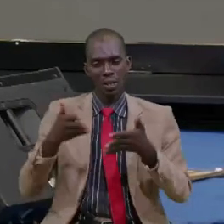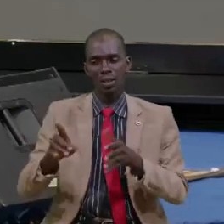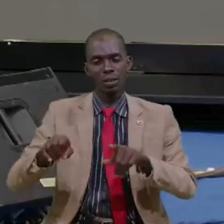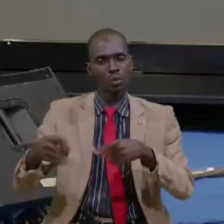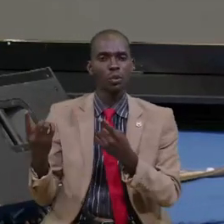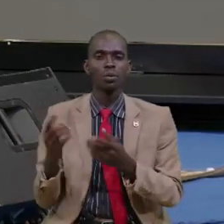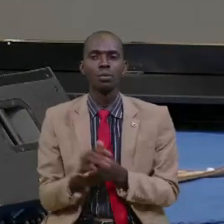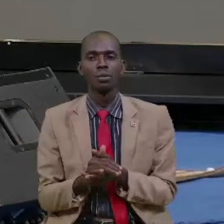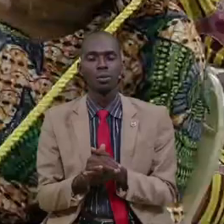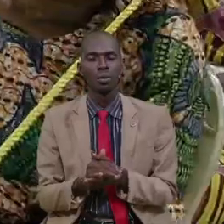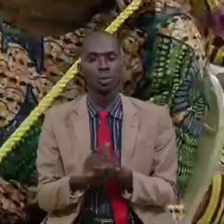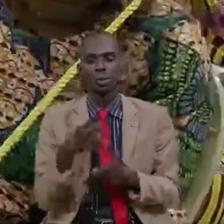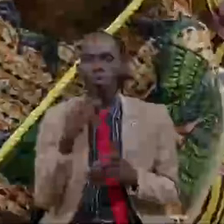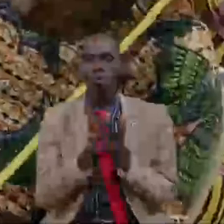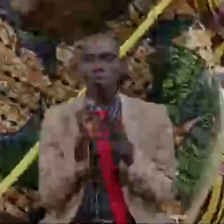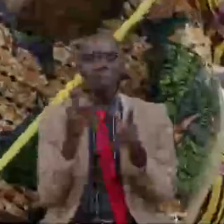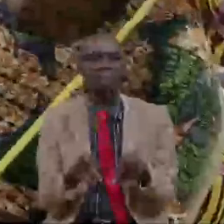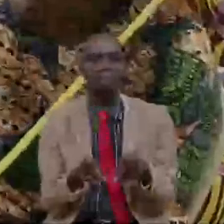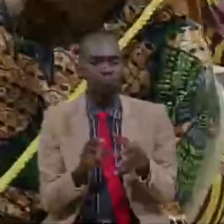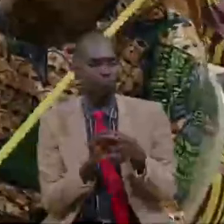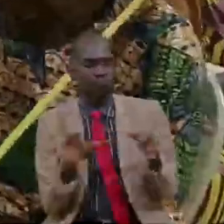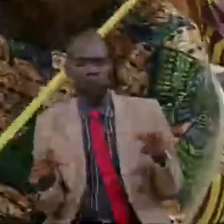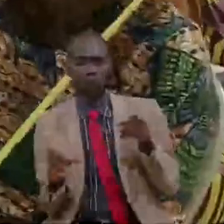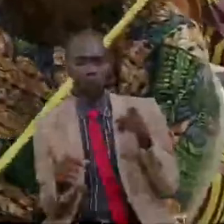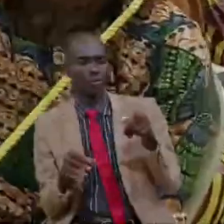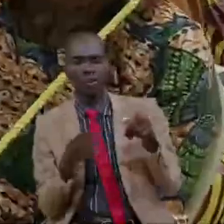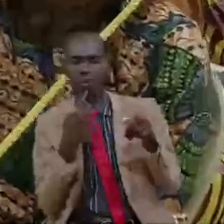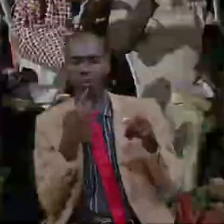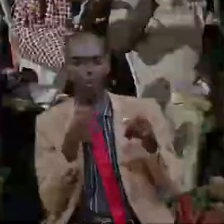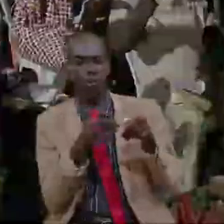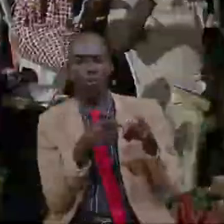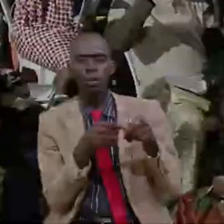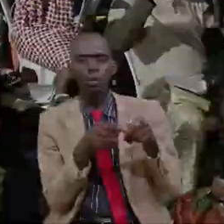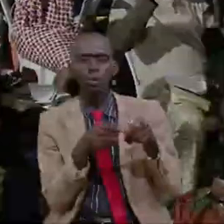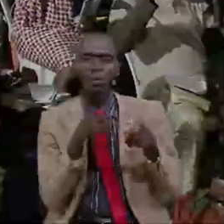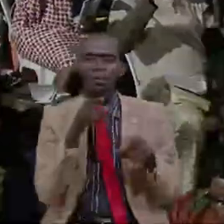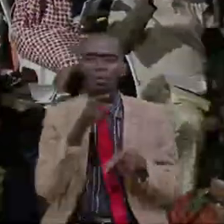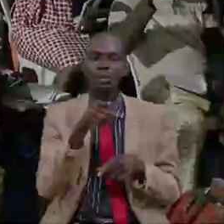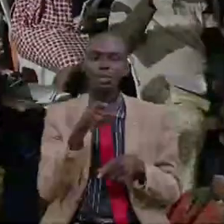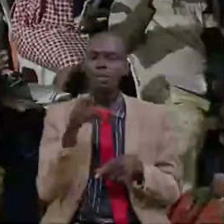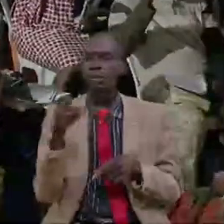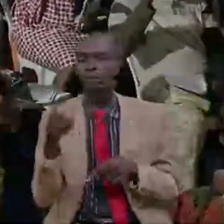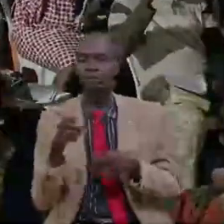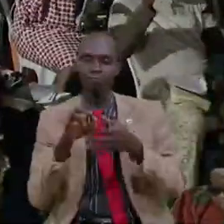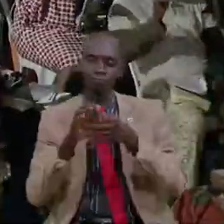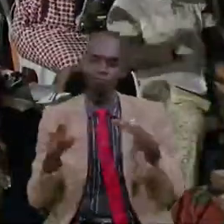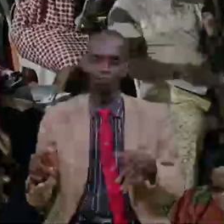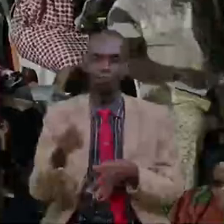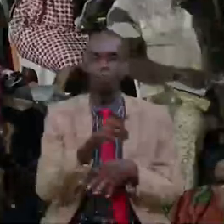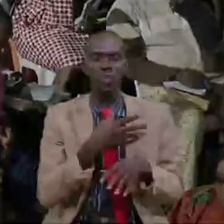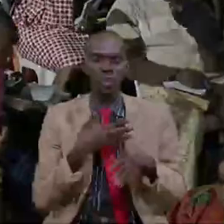aller. Où est-il? Déliez-le. Où es-tu? Déliez-le et laissez-le